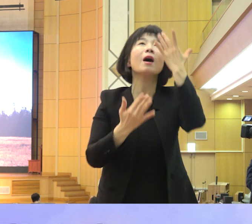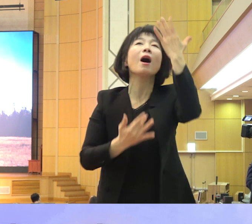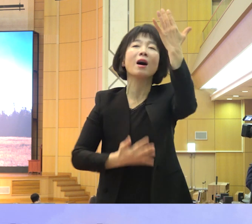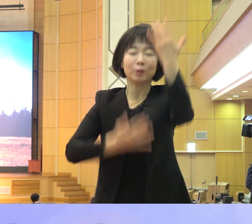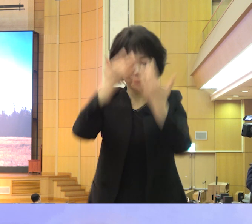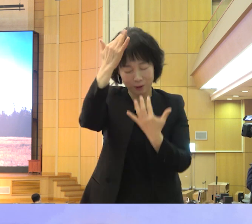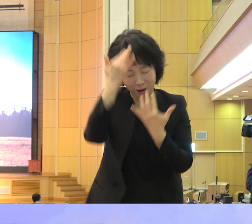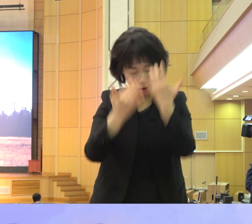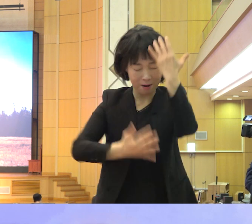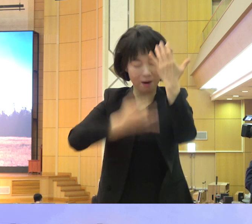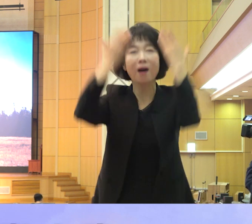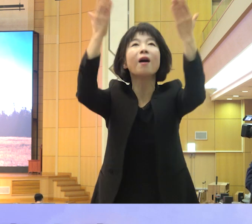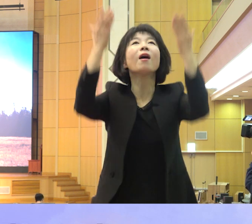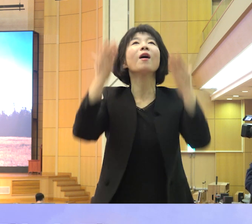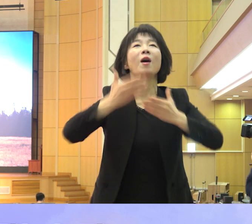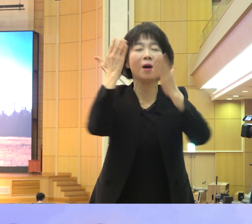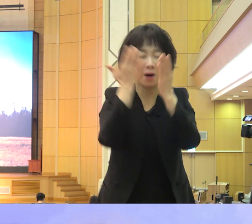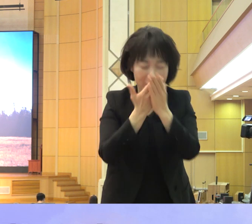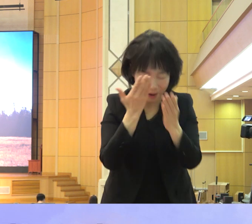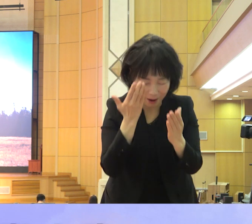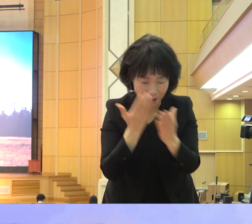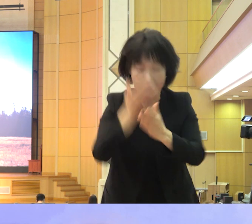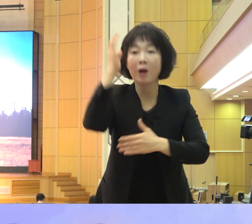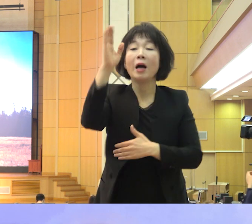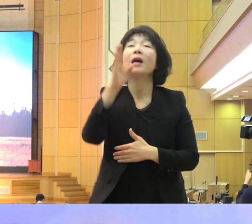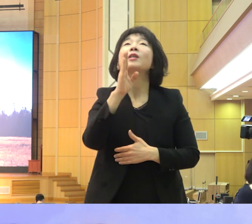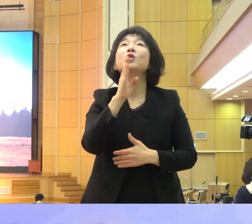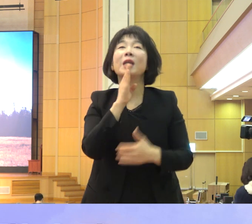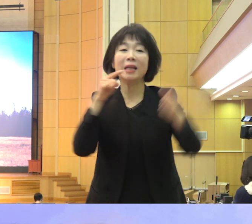타오르게 하소서.